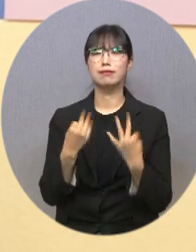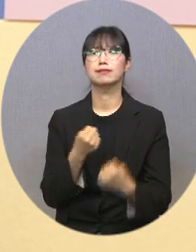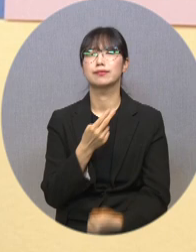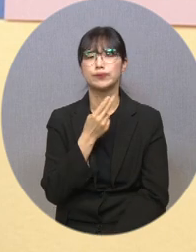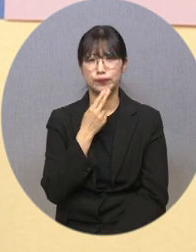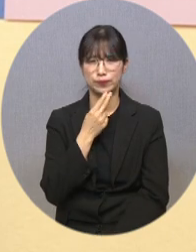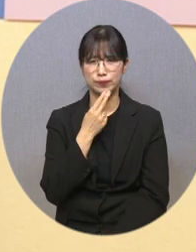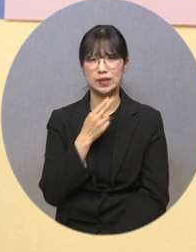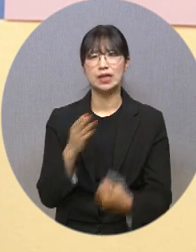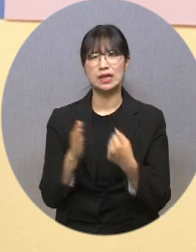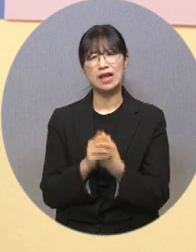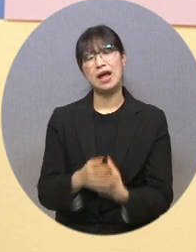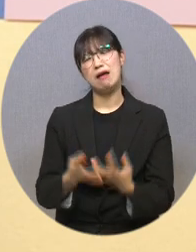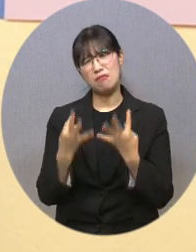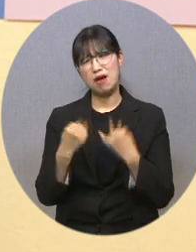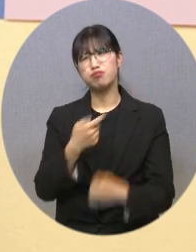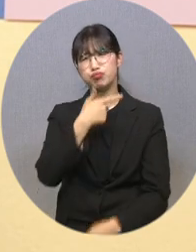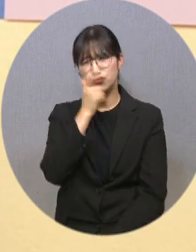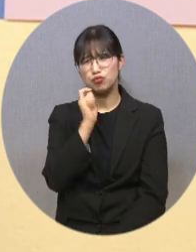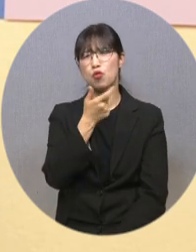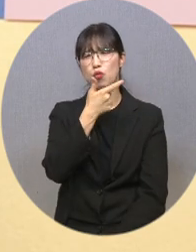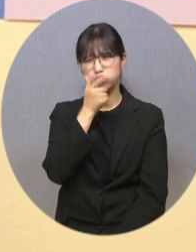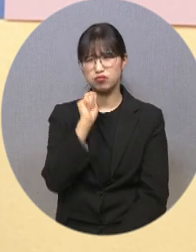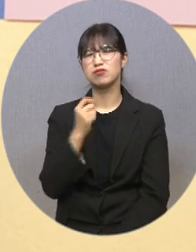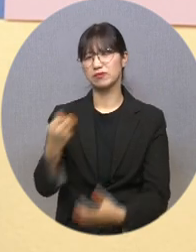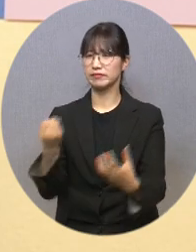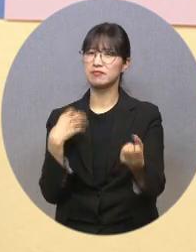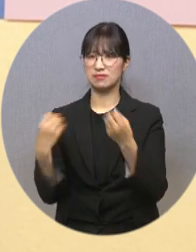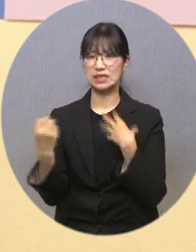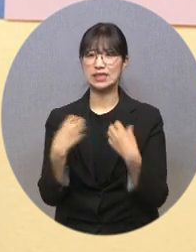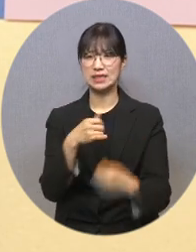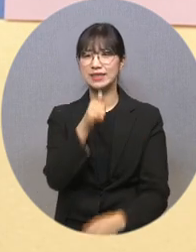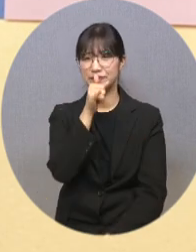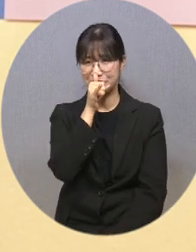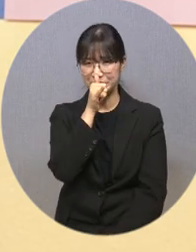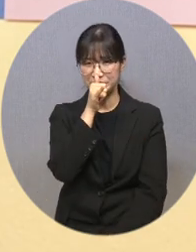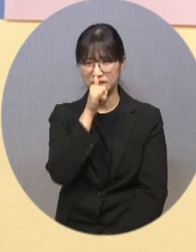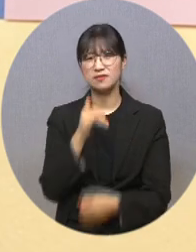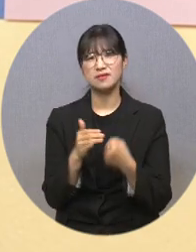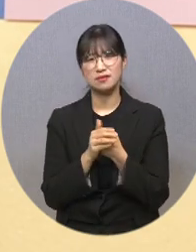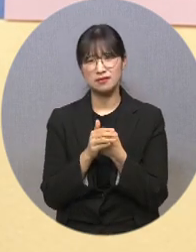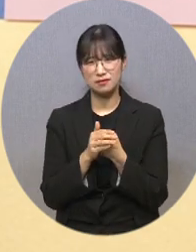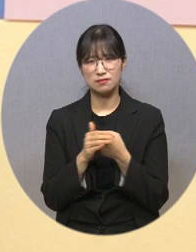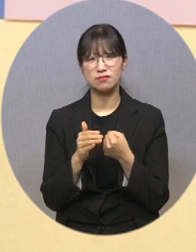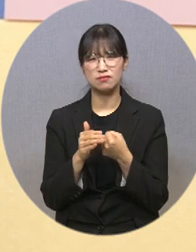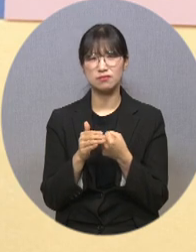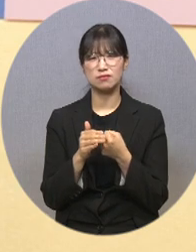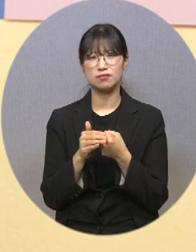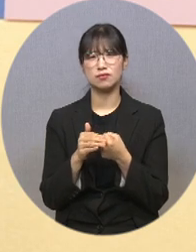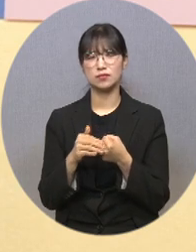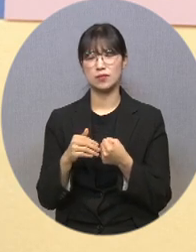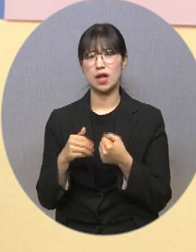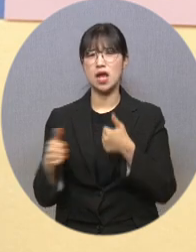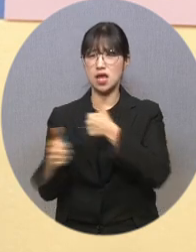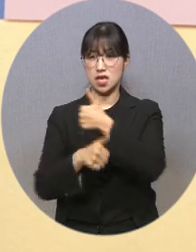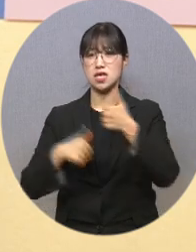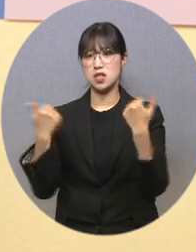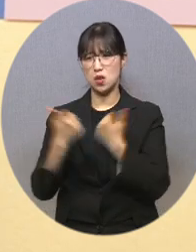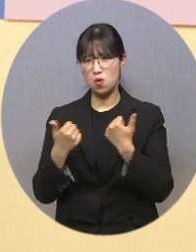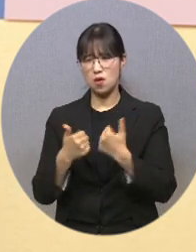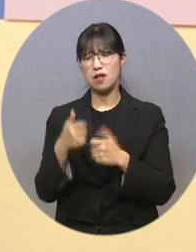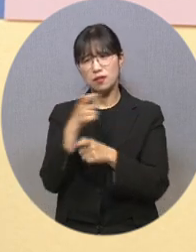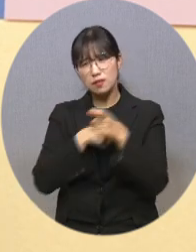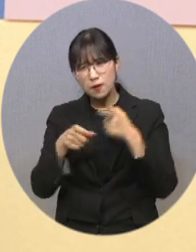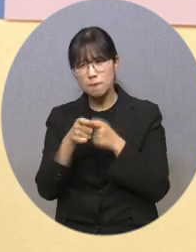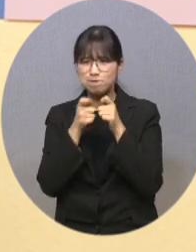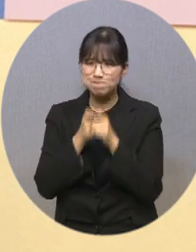그래서 네. 나는 이거 부족하다라고 이렇게 말씀하시는 분들이 굉장히 많아서 의회에서는 조금 더 촘촘하게